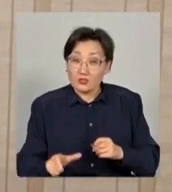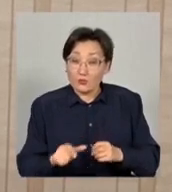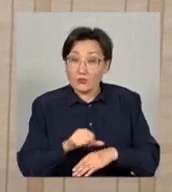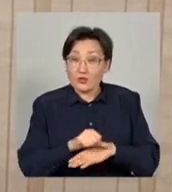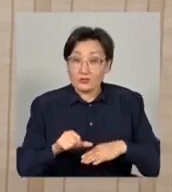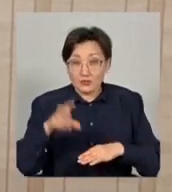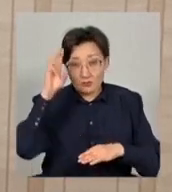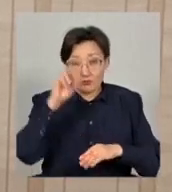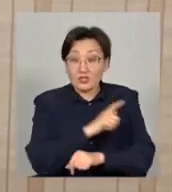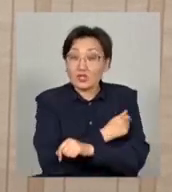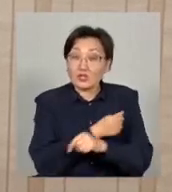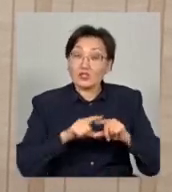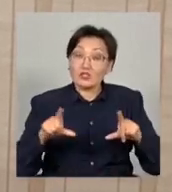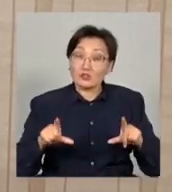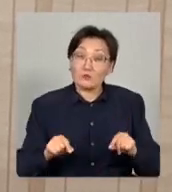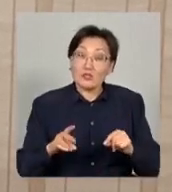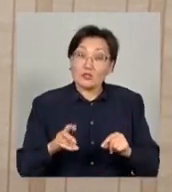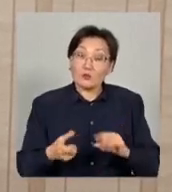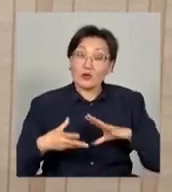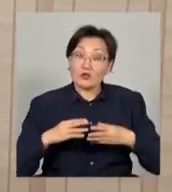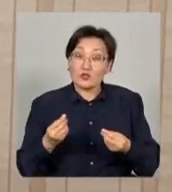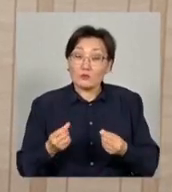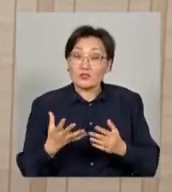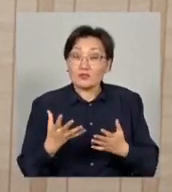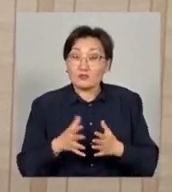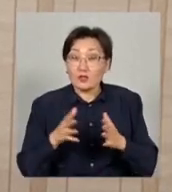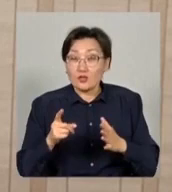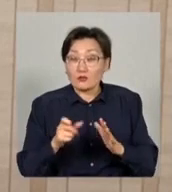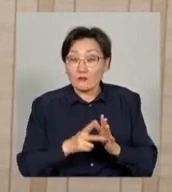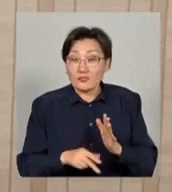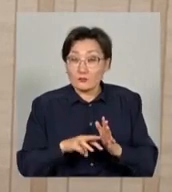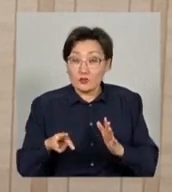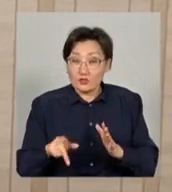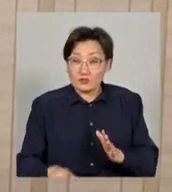зарубежные клиники на общую сумму более 180 миллионов тенге.